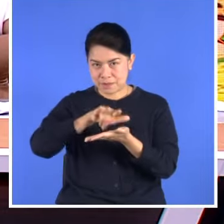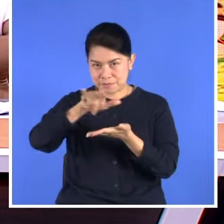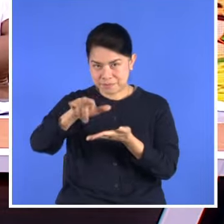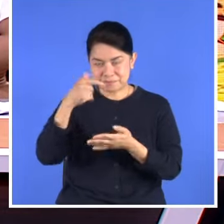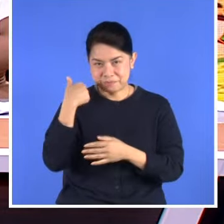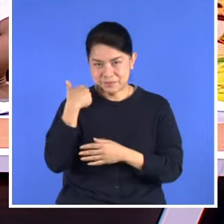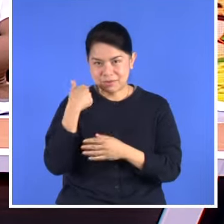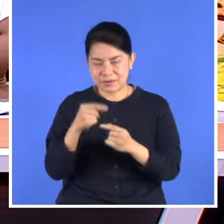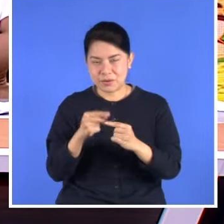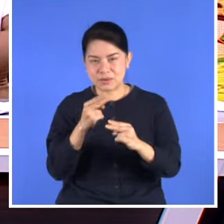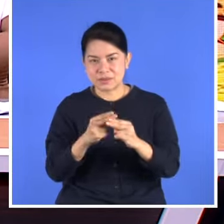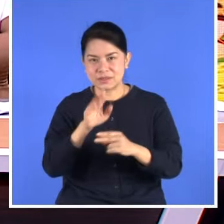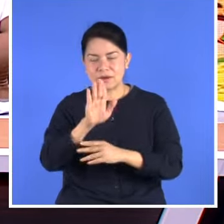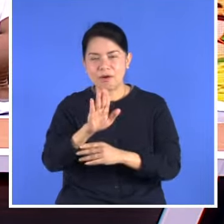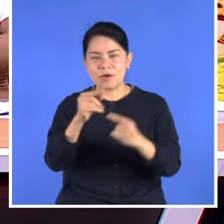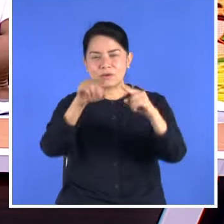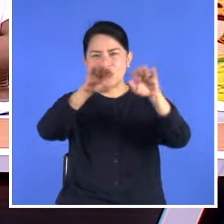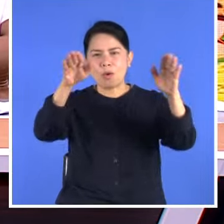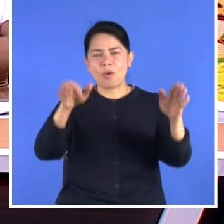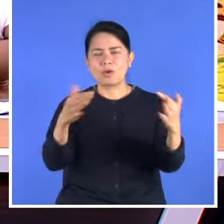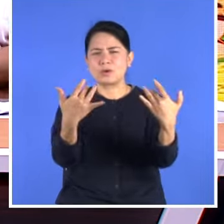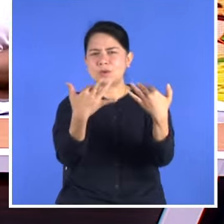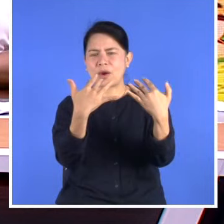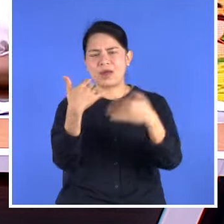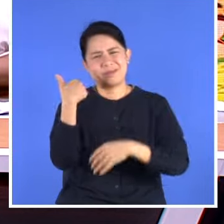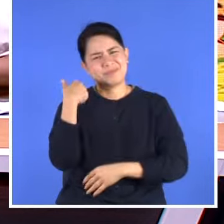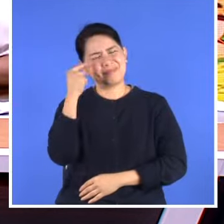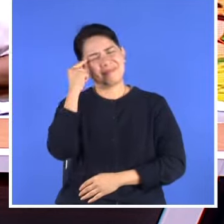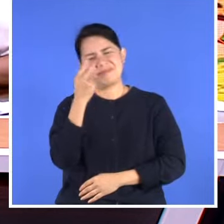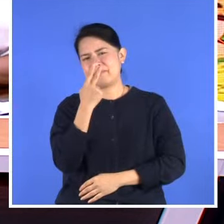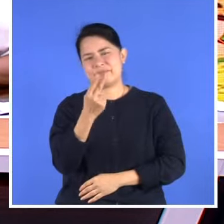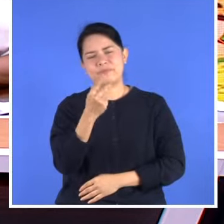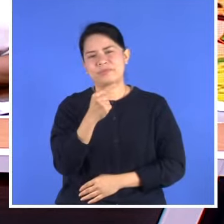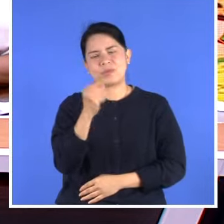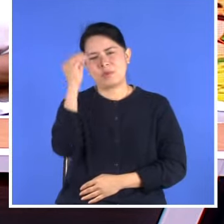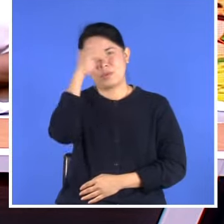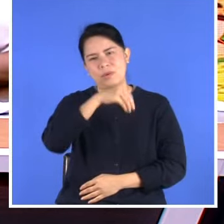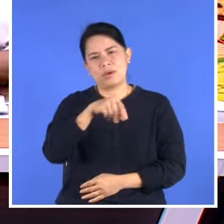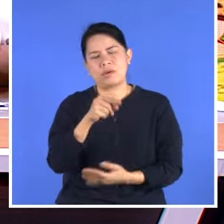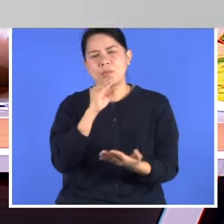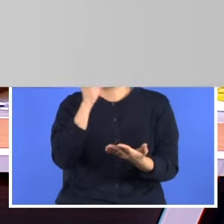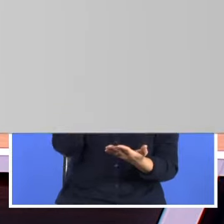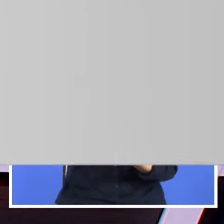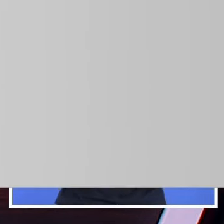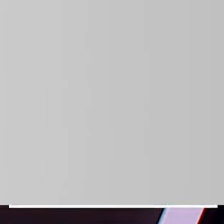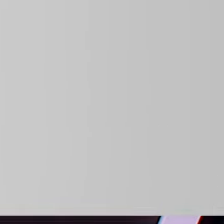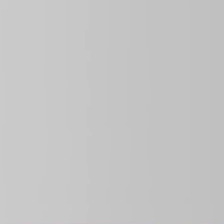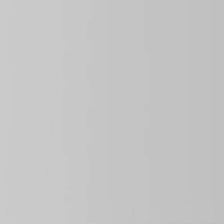ไปเรื่อย บินไปเรื่อยเป็นแมงวันหรือเปล่าบินไปเรื่อยนะคะเขาก็พูดไปเรื่อยเหมือนกันนะ